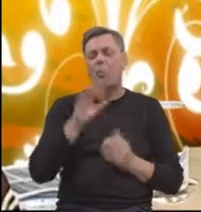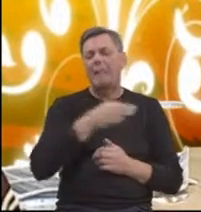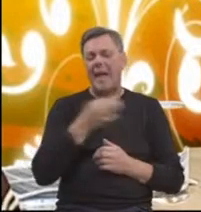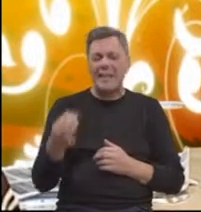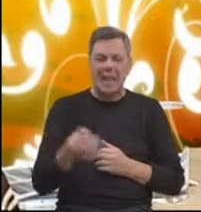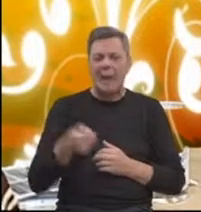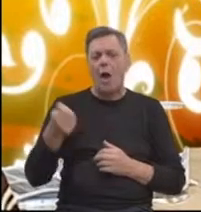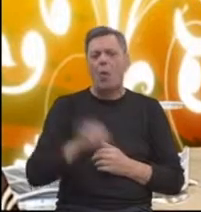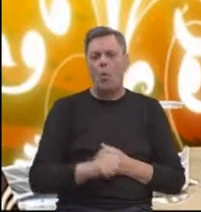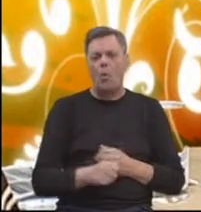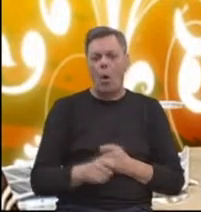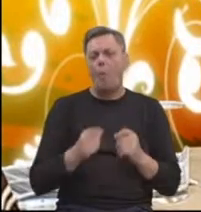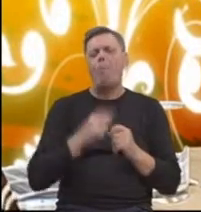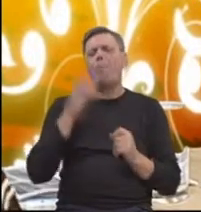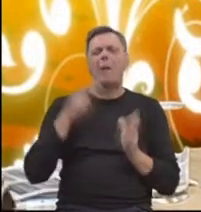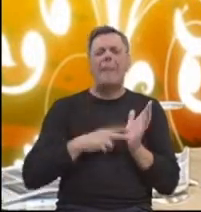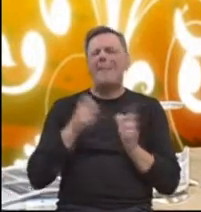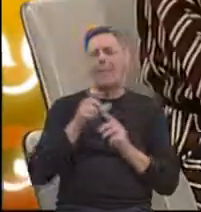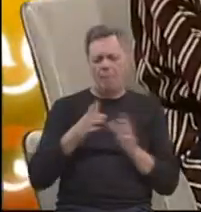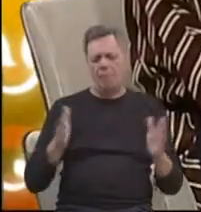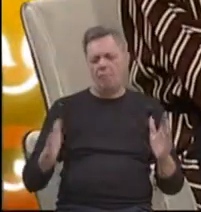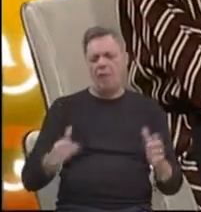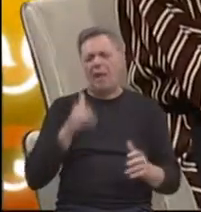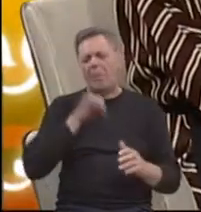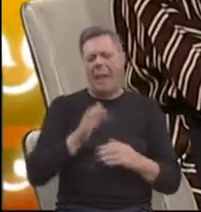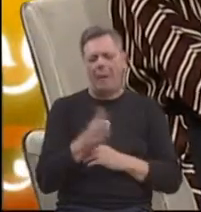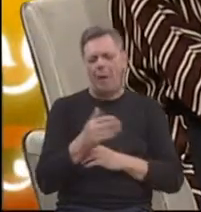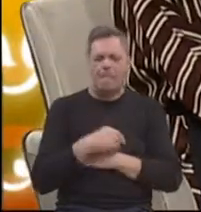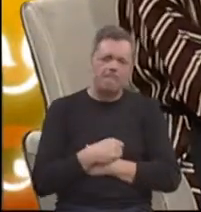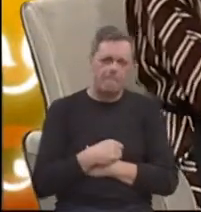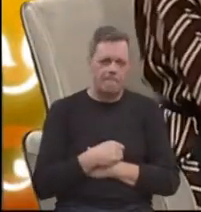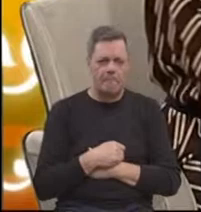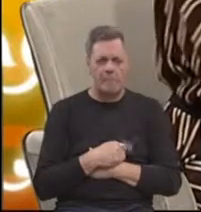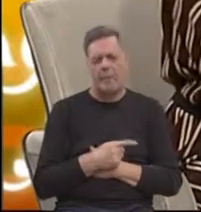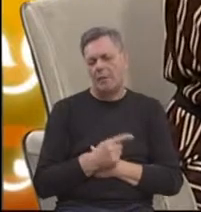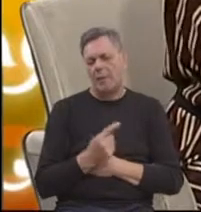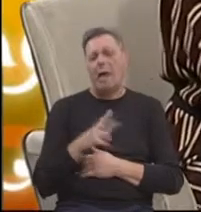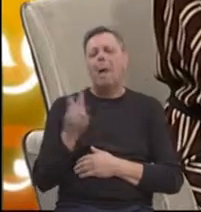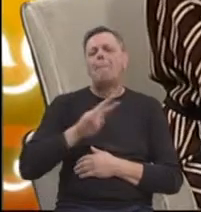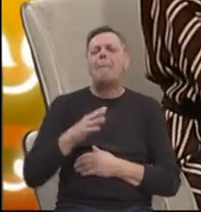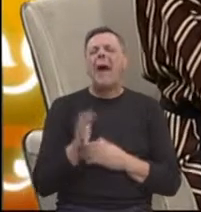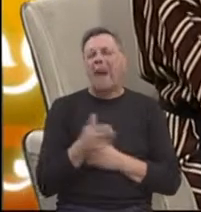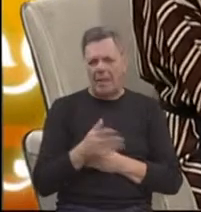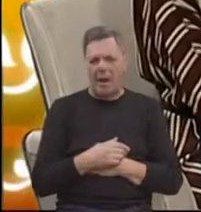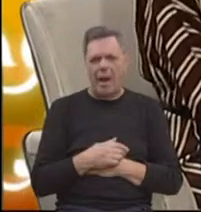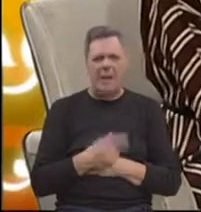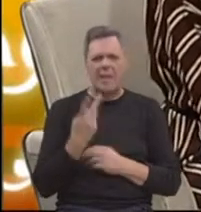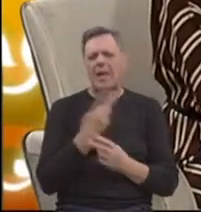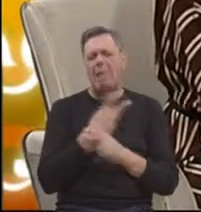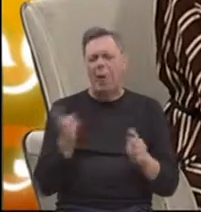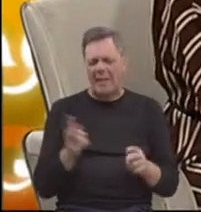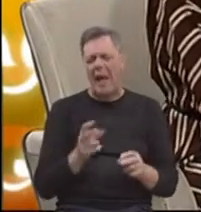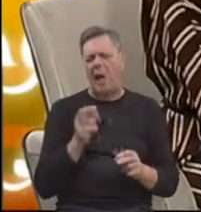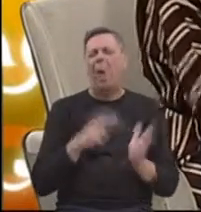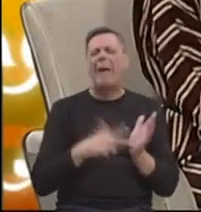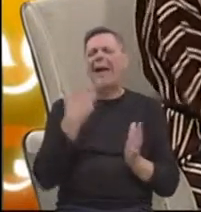ili mjesec dana kupio jedan brancin. Da, svakako sardelice su plava riba, mislim bogata omega-3